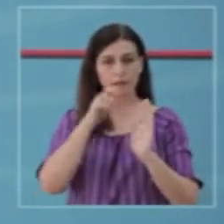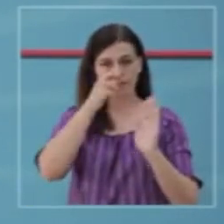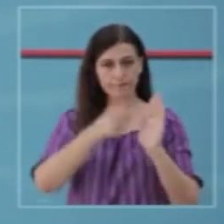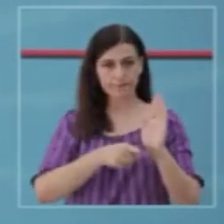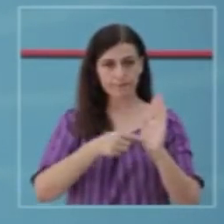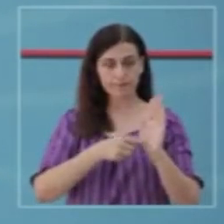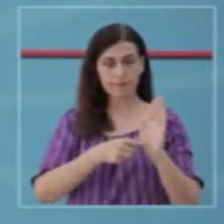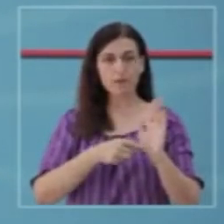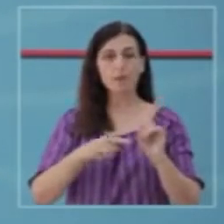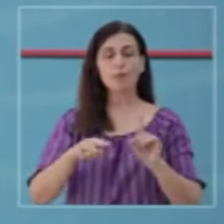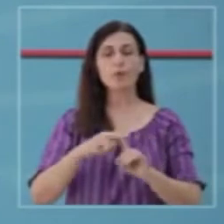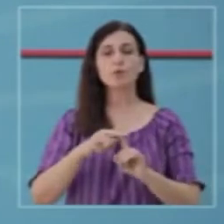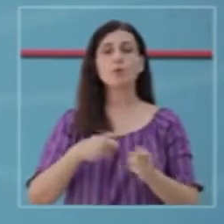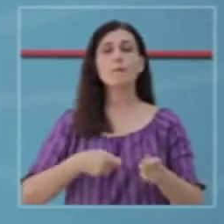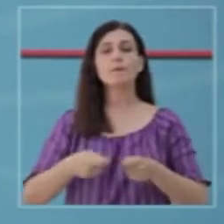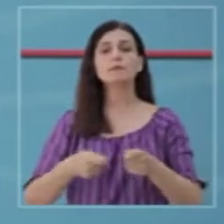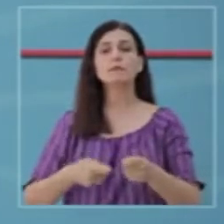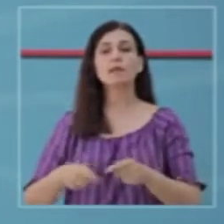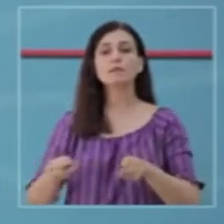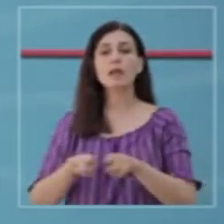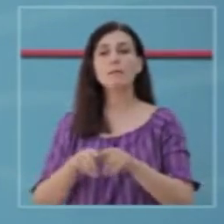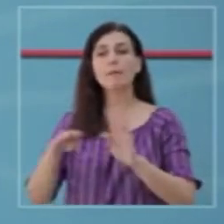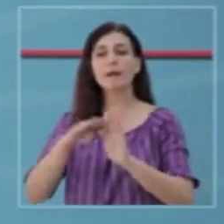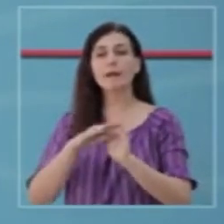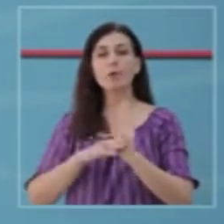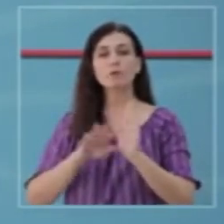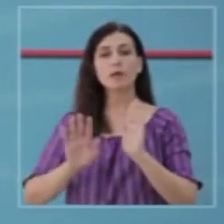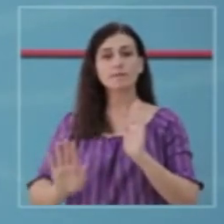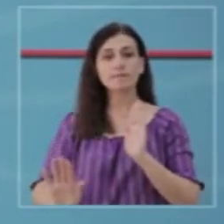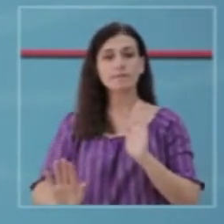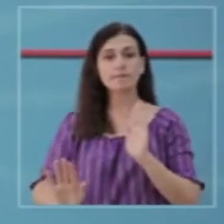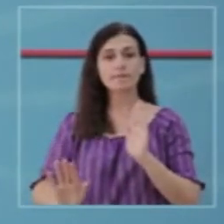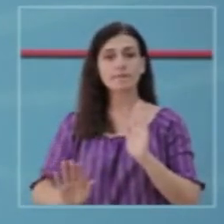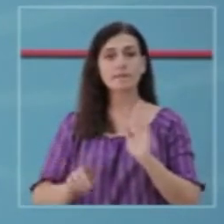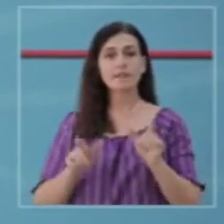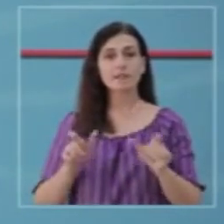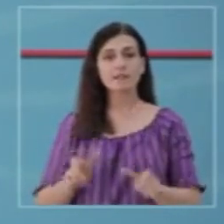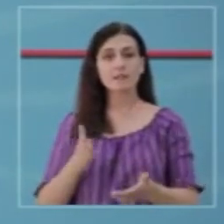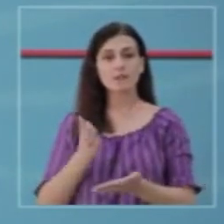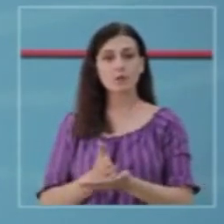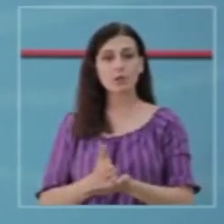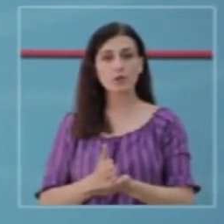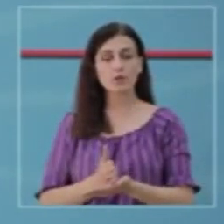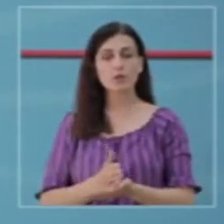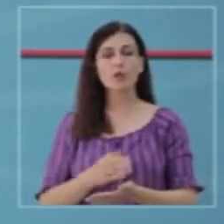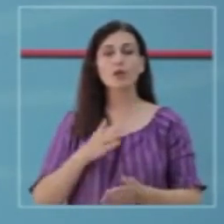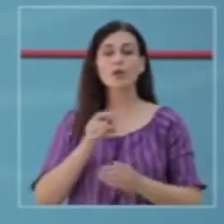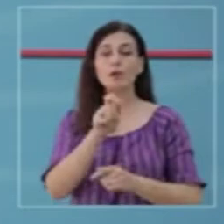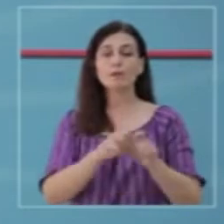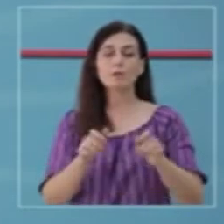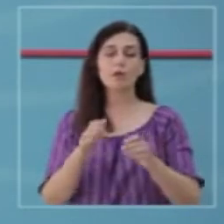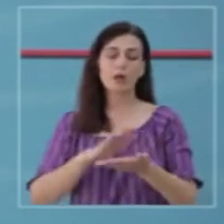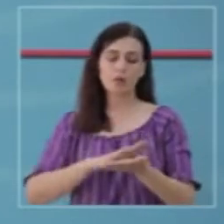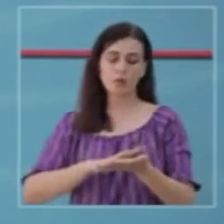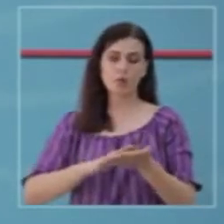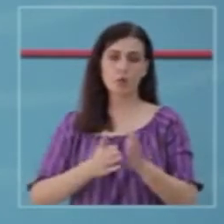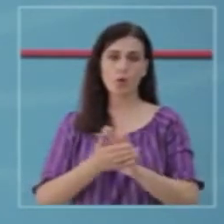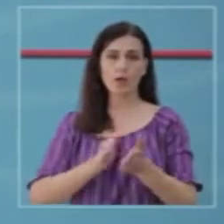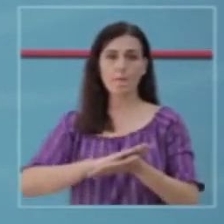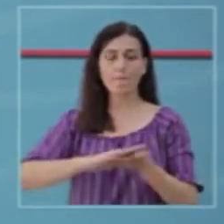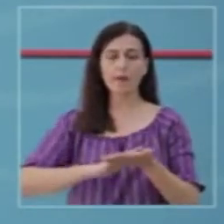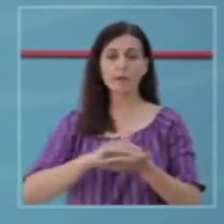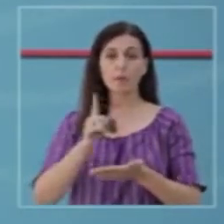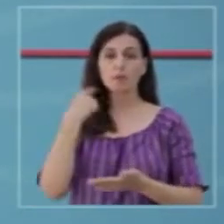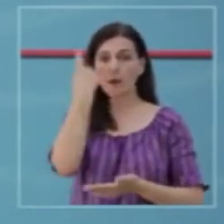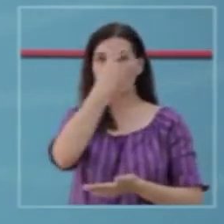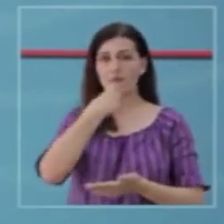ndërsa bizneset të zbatojnë protokollet e miratuara të sigurisë. Qytetarë, mbani duart e pastra dhe evitoni prekjen e